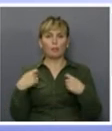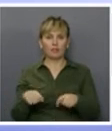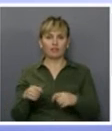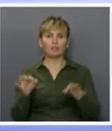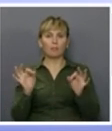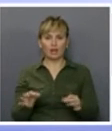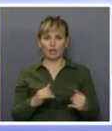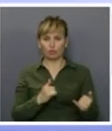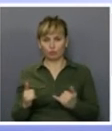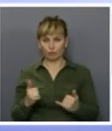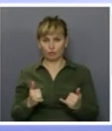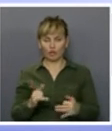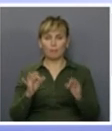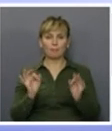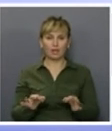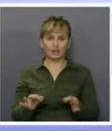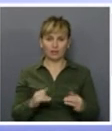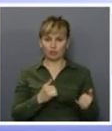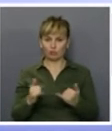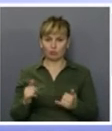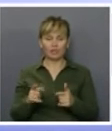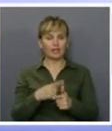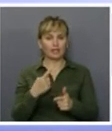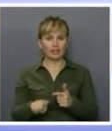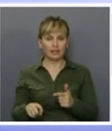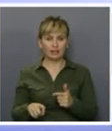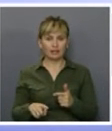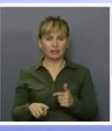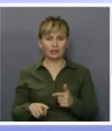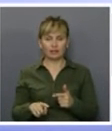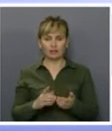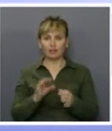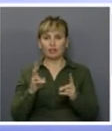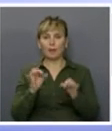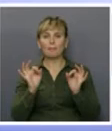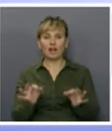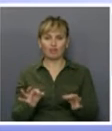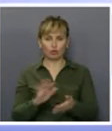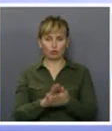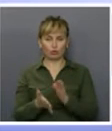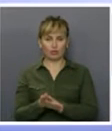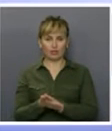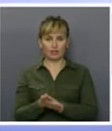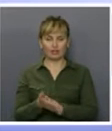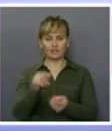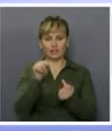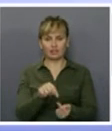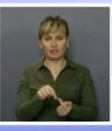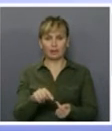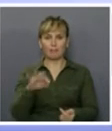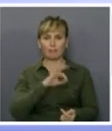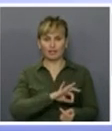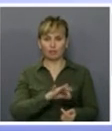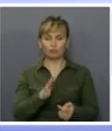продавать правильные услуги, правильно услуги или, скажем так, на правильных условиях. Соответственно, потребитель, он